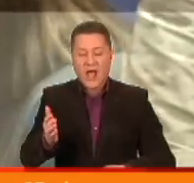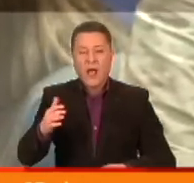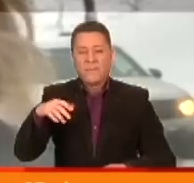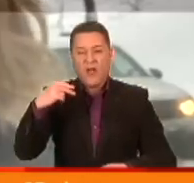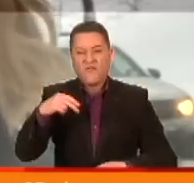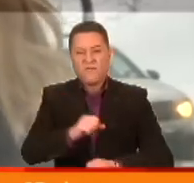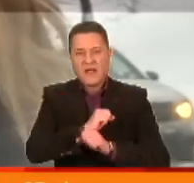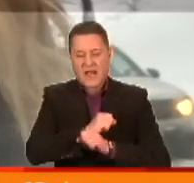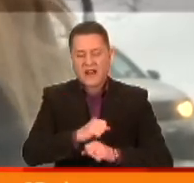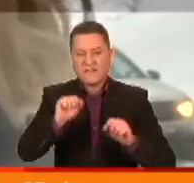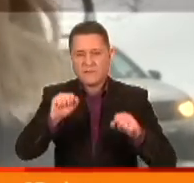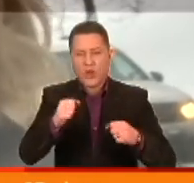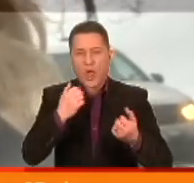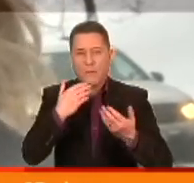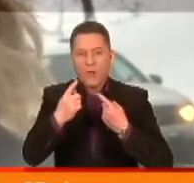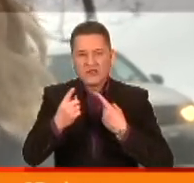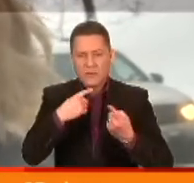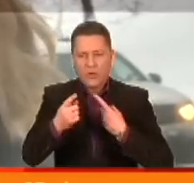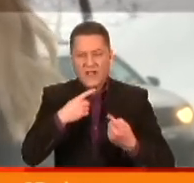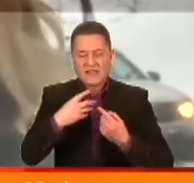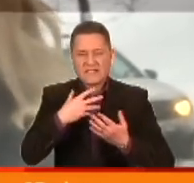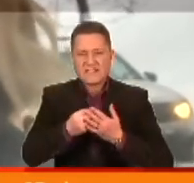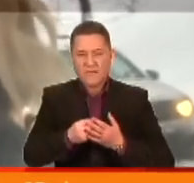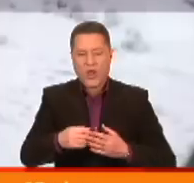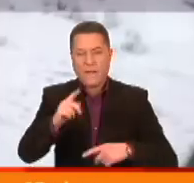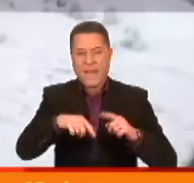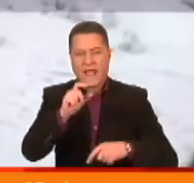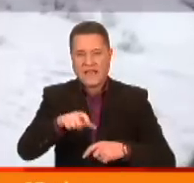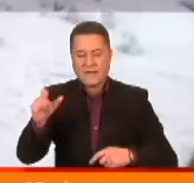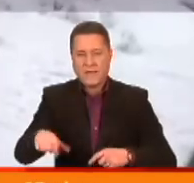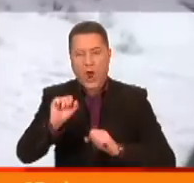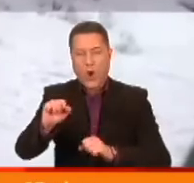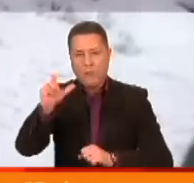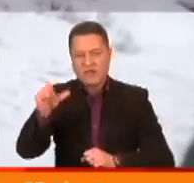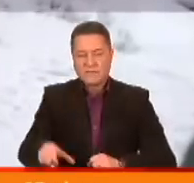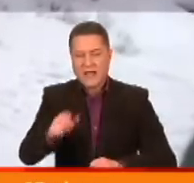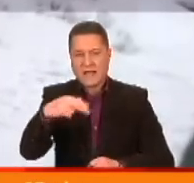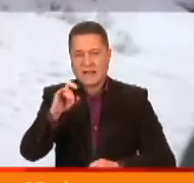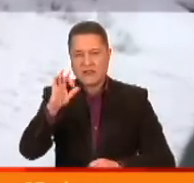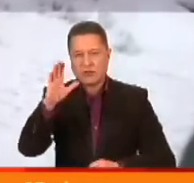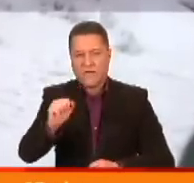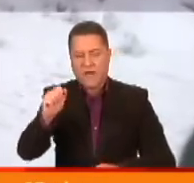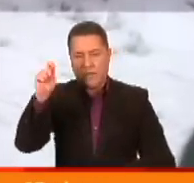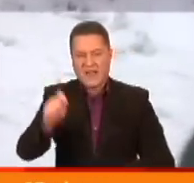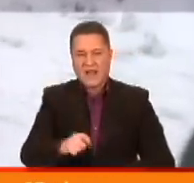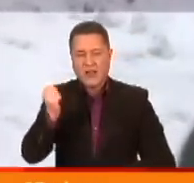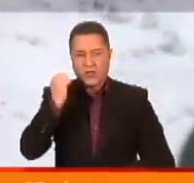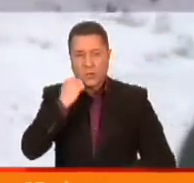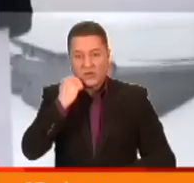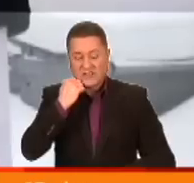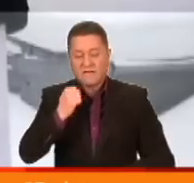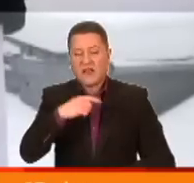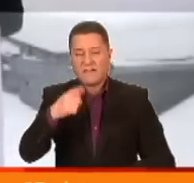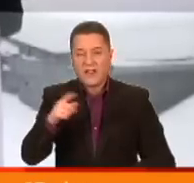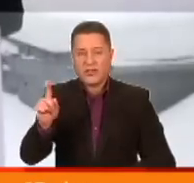затримані все-таки змогли поспілкуватися зі своїми рідними. Омбудсменка Людмила Денисова, яка напередодні приїхала до Москви, твердить, уся